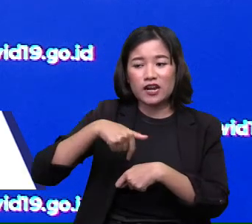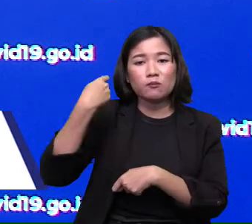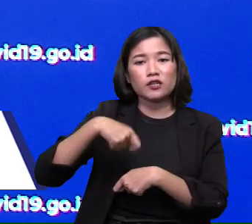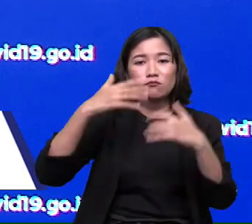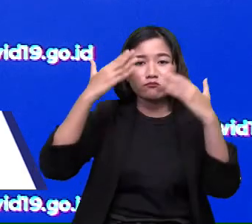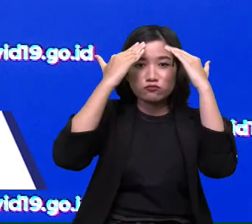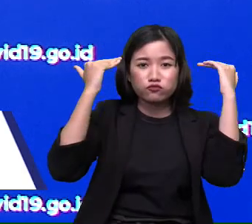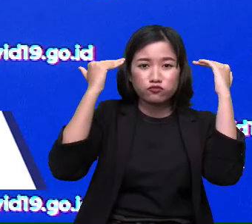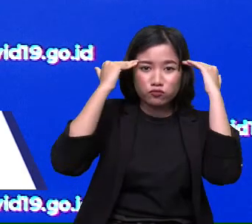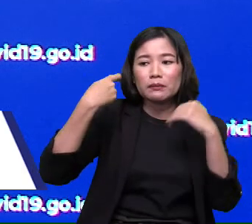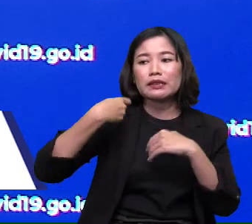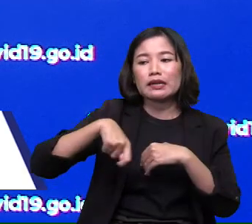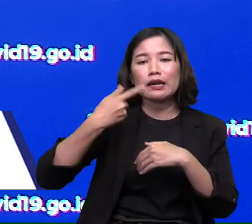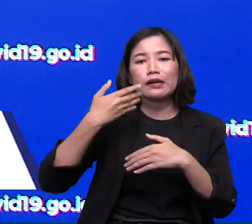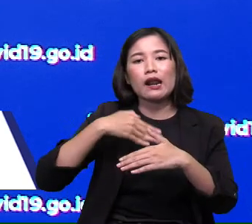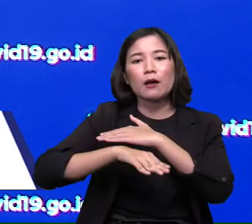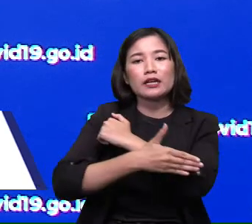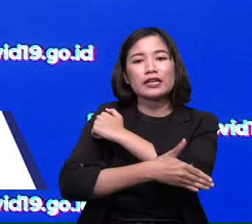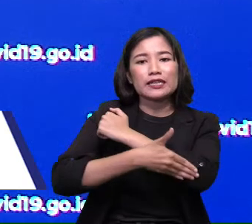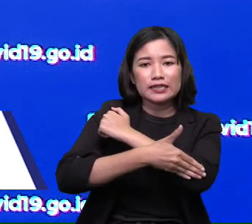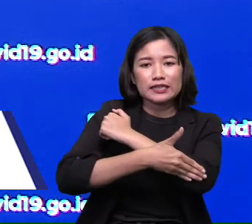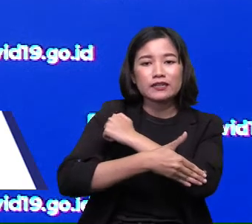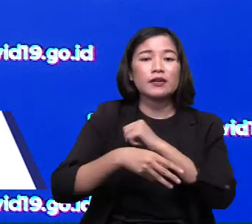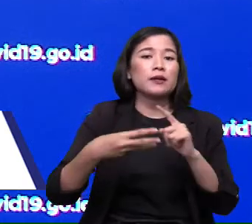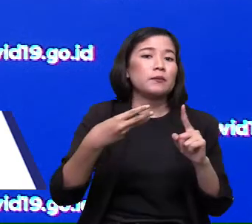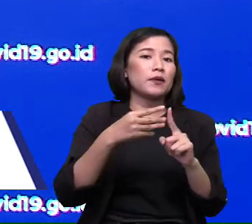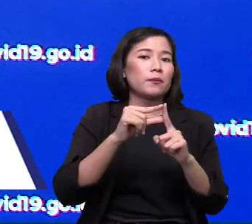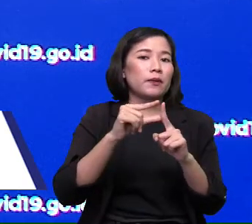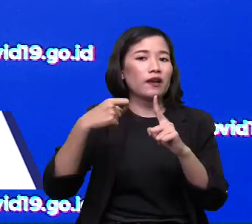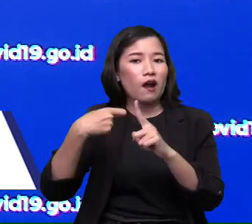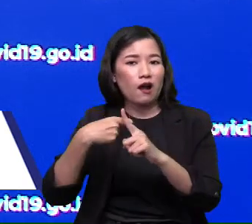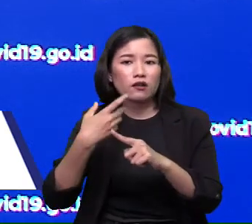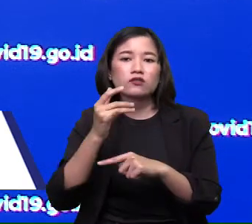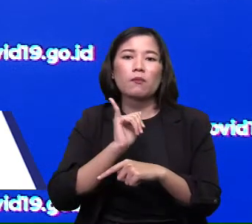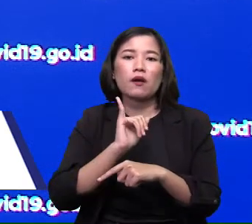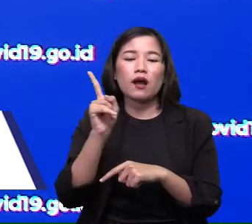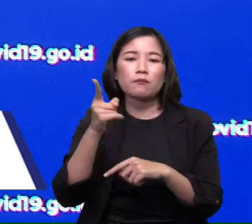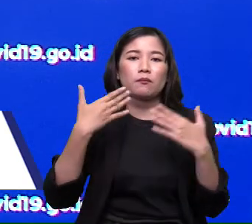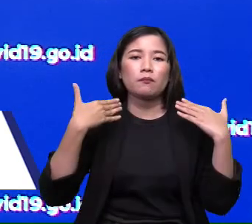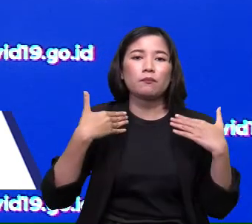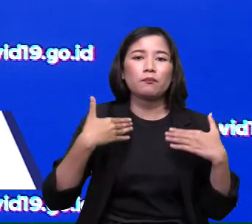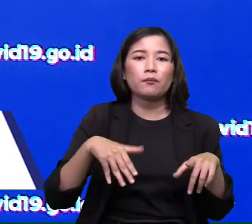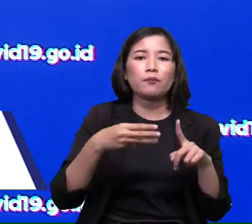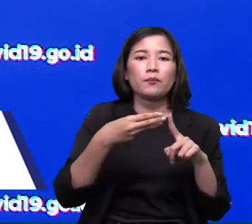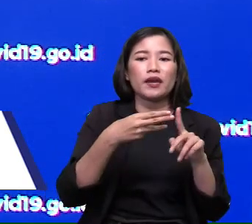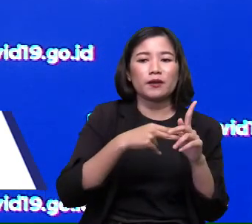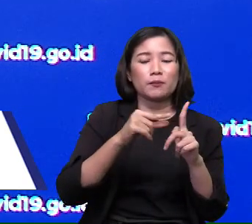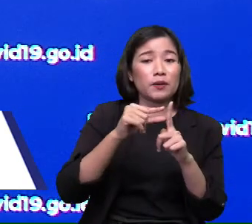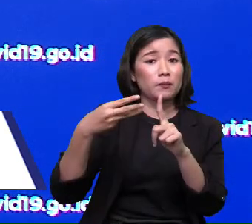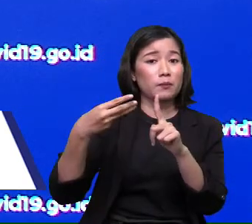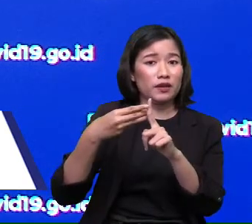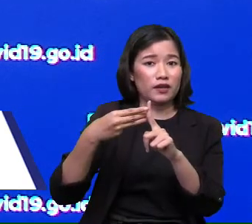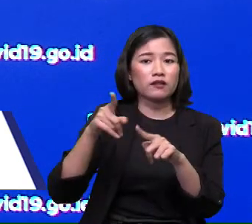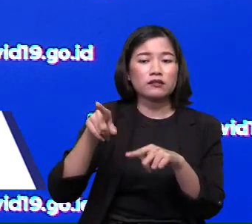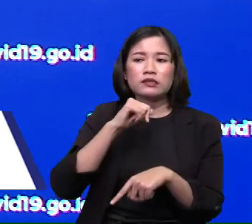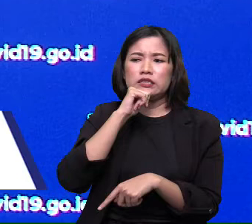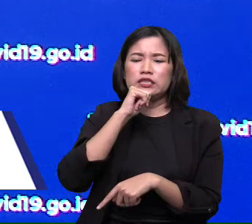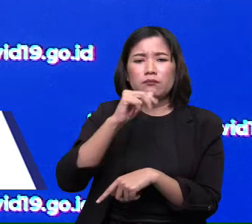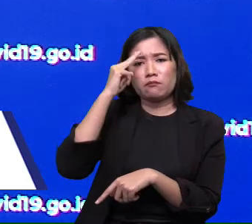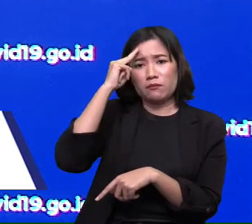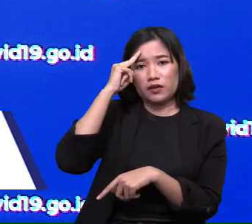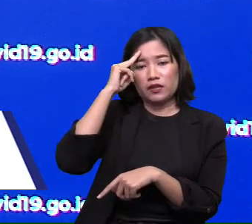Kementerian Dalam Negeri badan pengawas keuangan dan pembangunan serta Badan Nasional penanggulangan bencana yang dipimpin langsung oleh kemenko